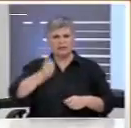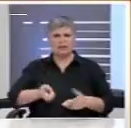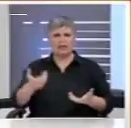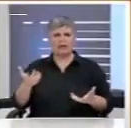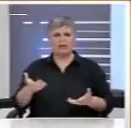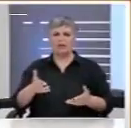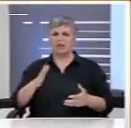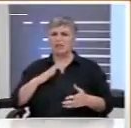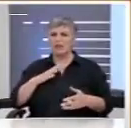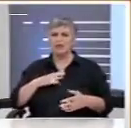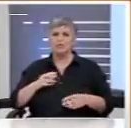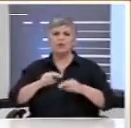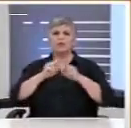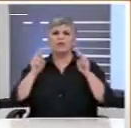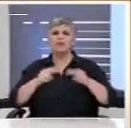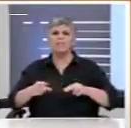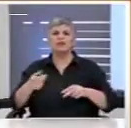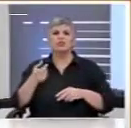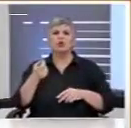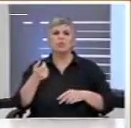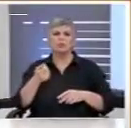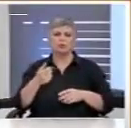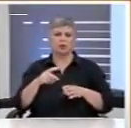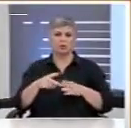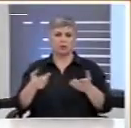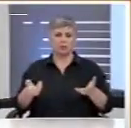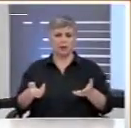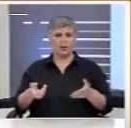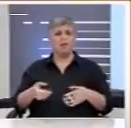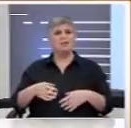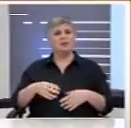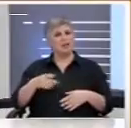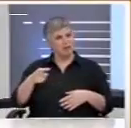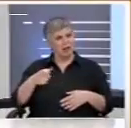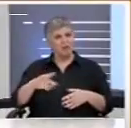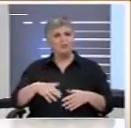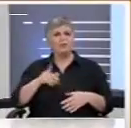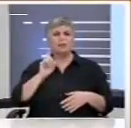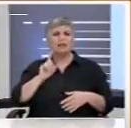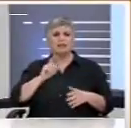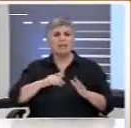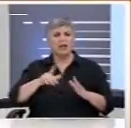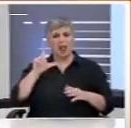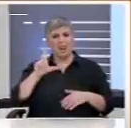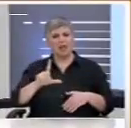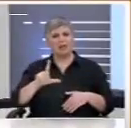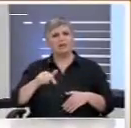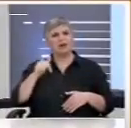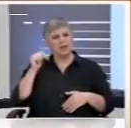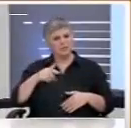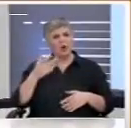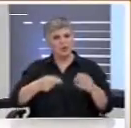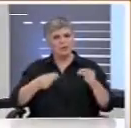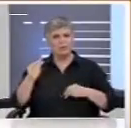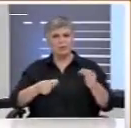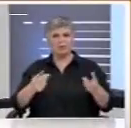γι' αυτό έχει τόσο μεγάλο πρόβλημα τα τελευταία 2 χρόνια η Κριστίν Λαγκάρντ, ότι ήταν μη ρεαλιστικές αυτές οι υποθέσεις. Άρα η